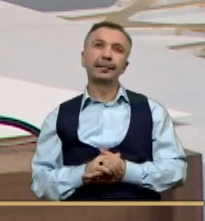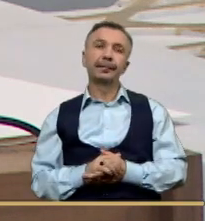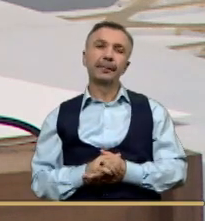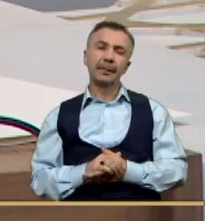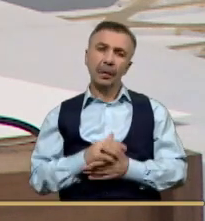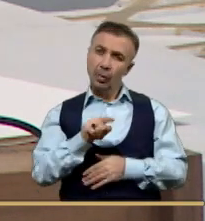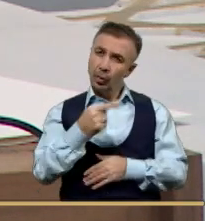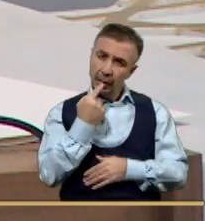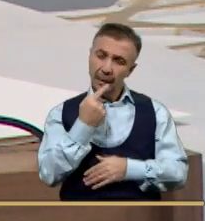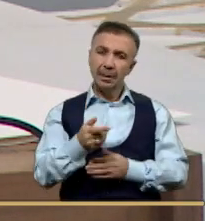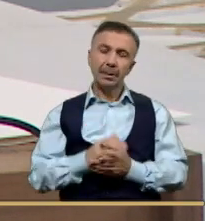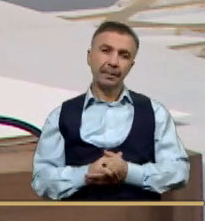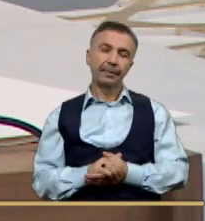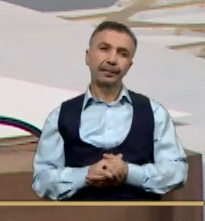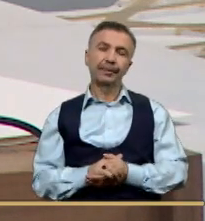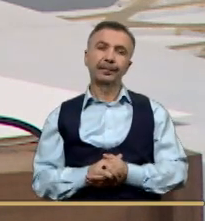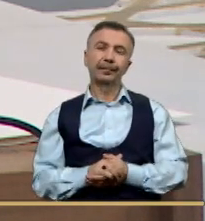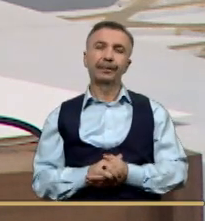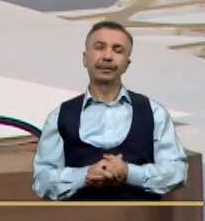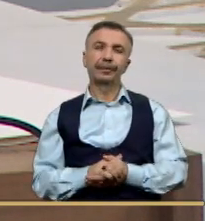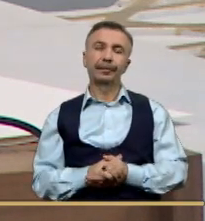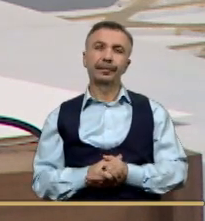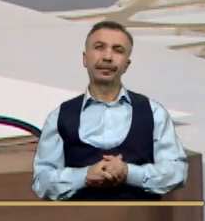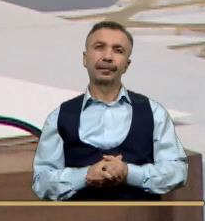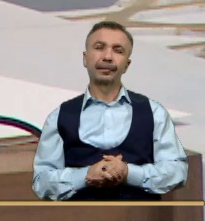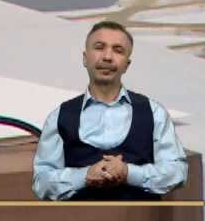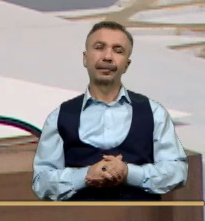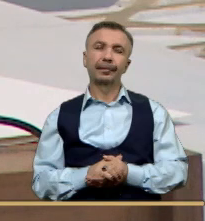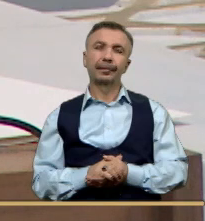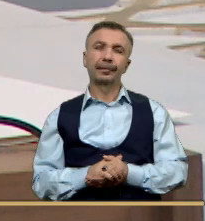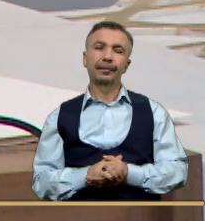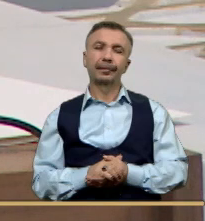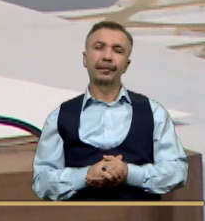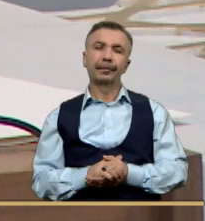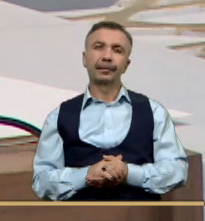şunu söyledik, şunu ifade ettik.